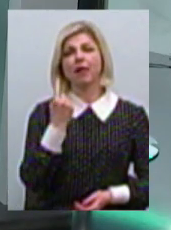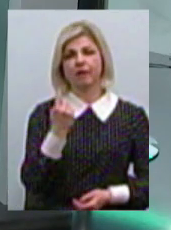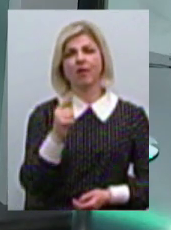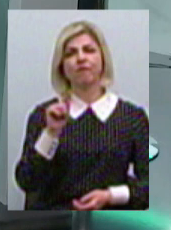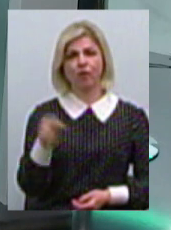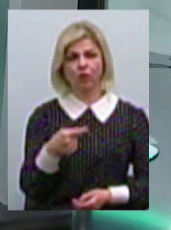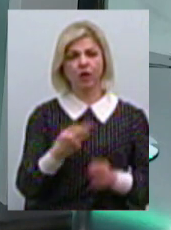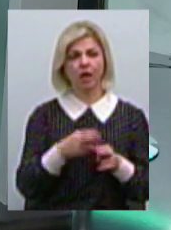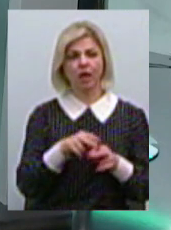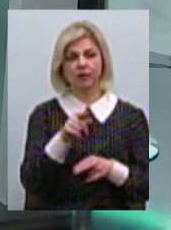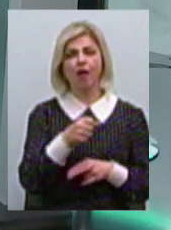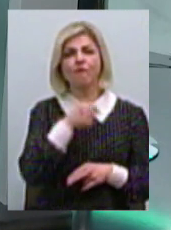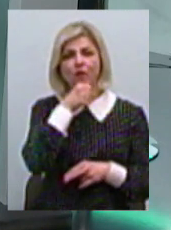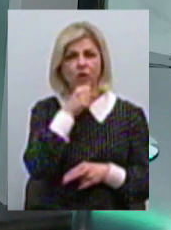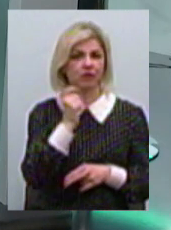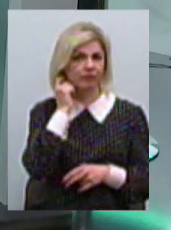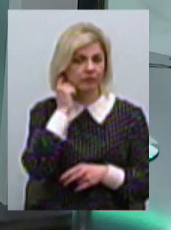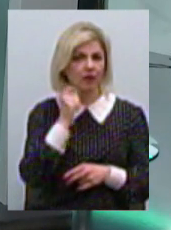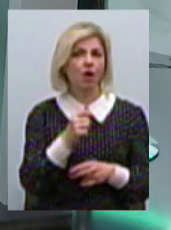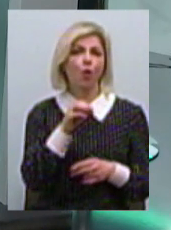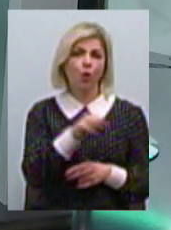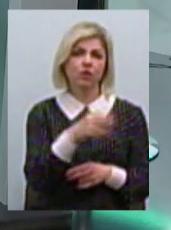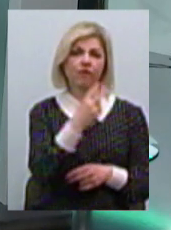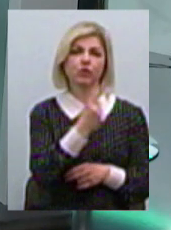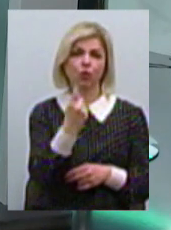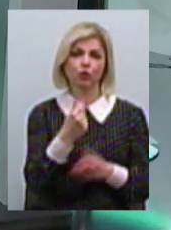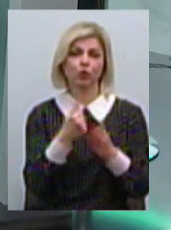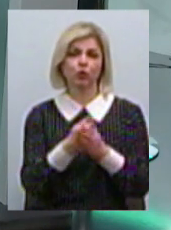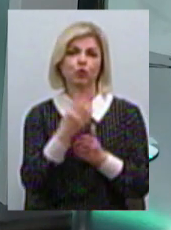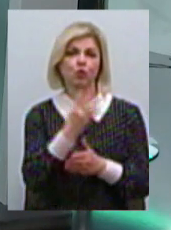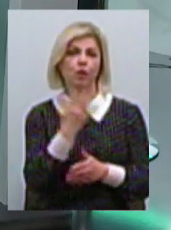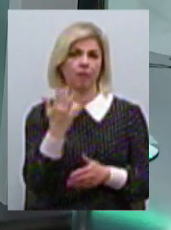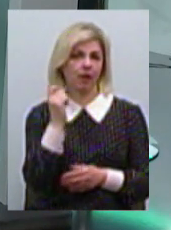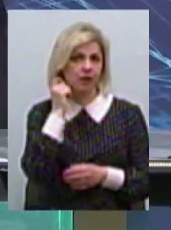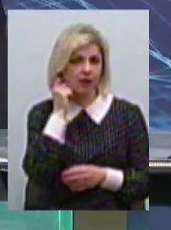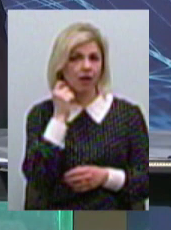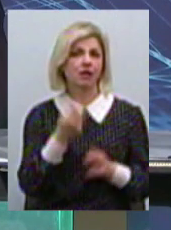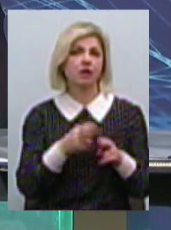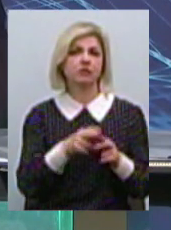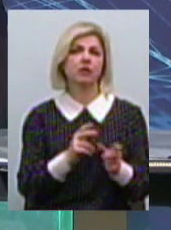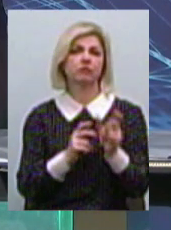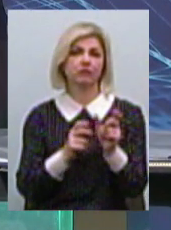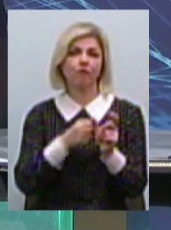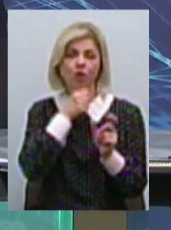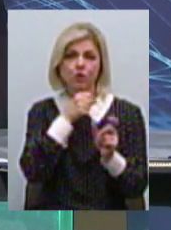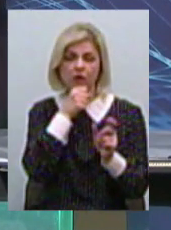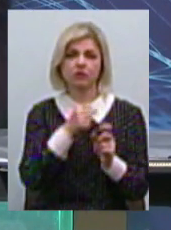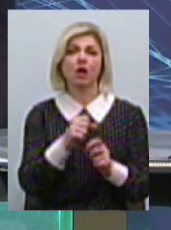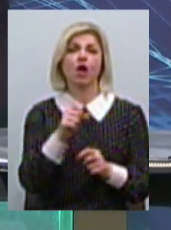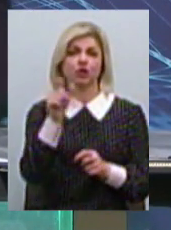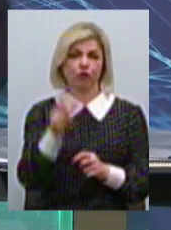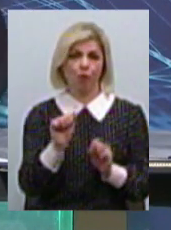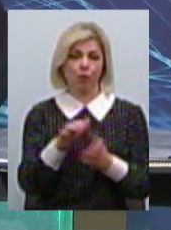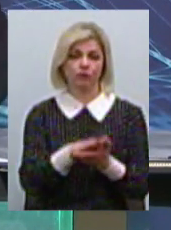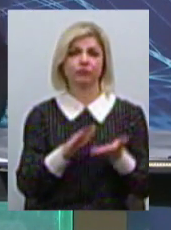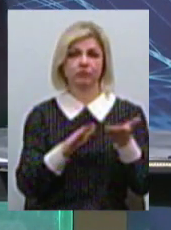це вікова категорія, звісно, від 21 року до 45. Це вікова категорія, коли людина може подати анкету